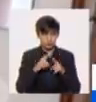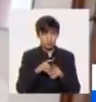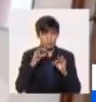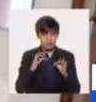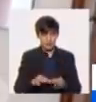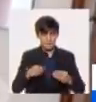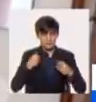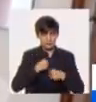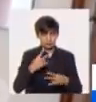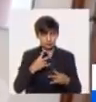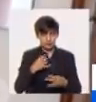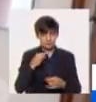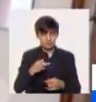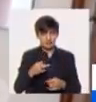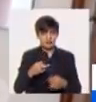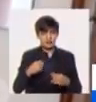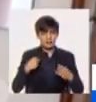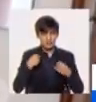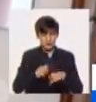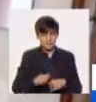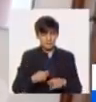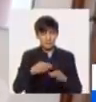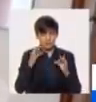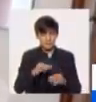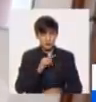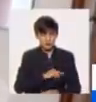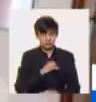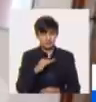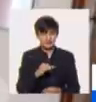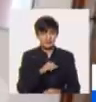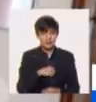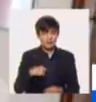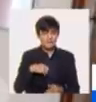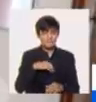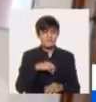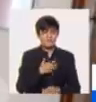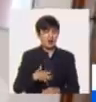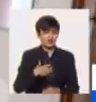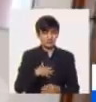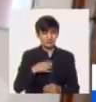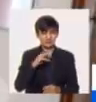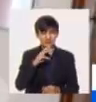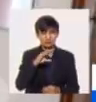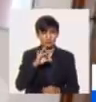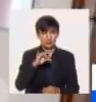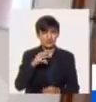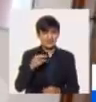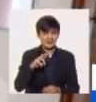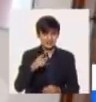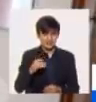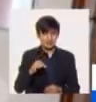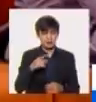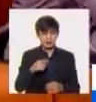кию, дұрыс жолмен жұмыс істеу. Ең және қажетті стратегиялық момент ол